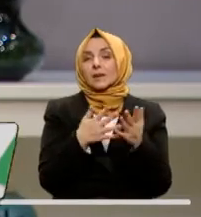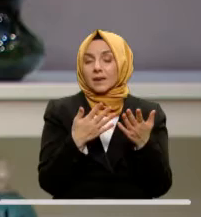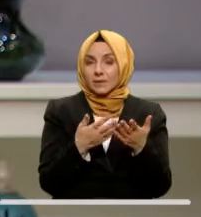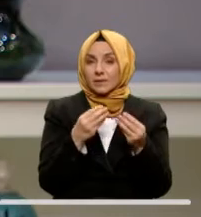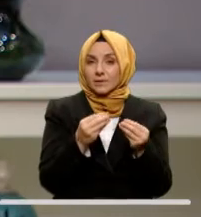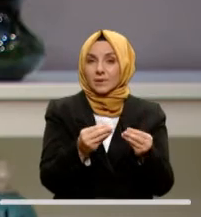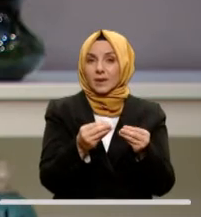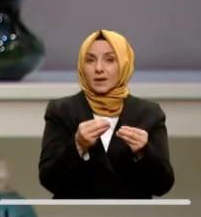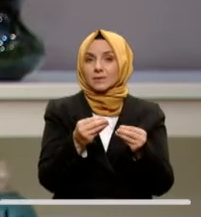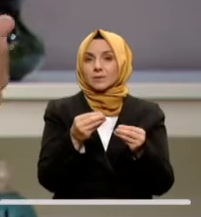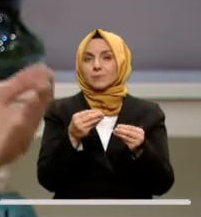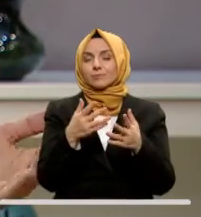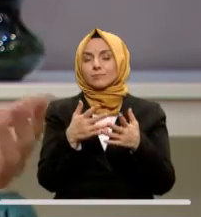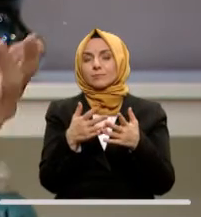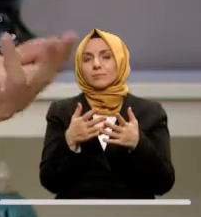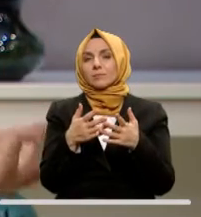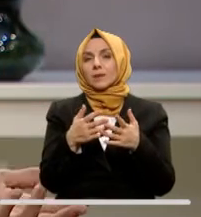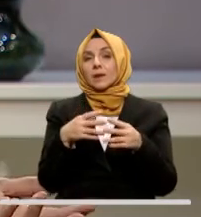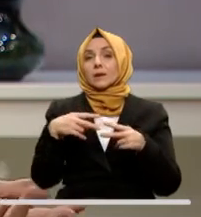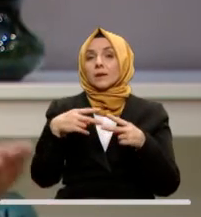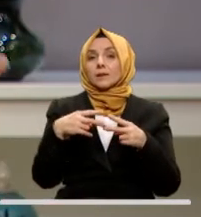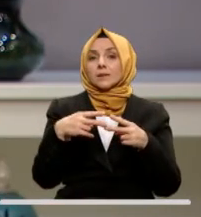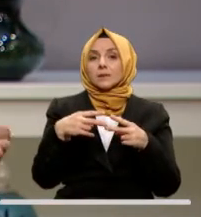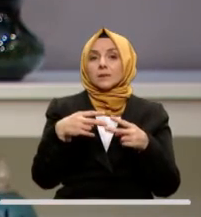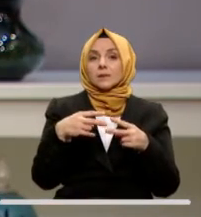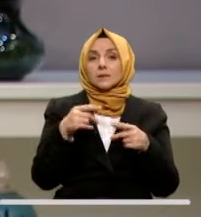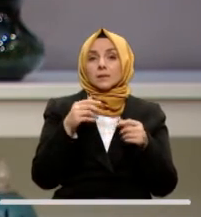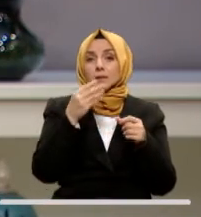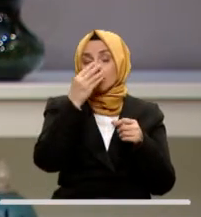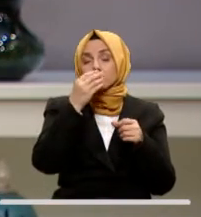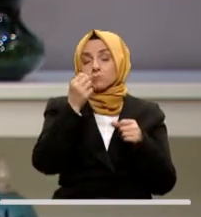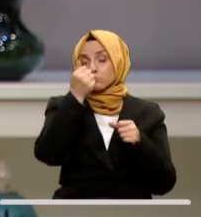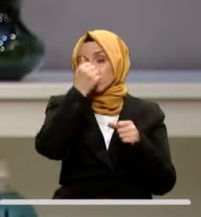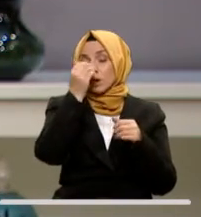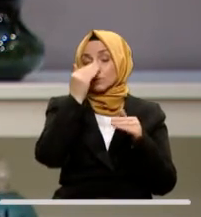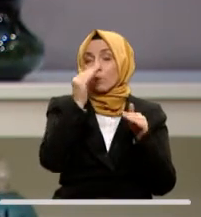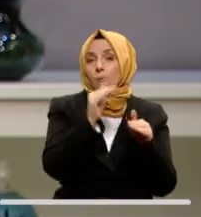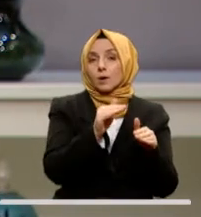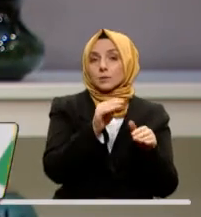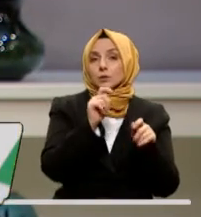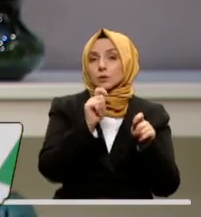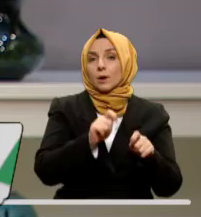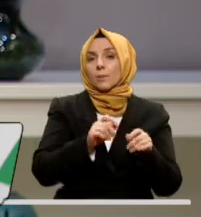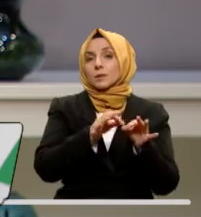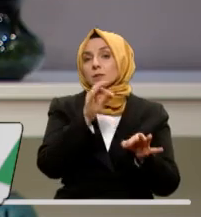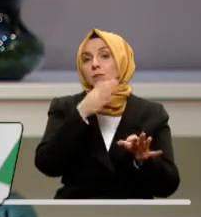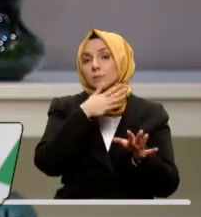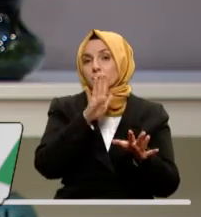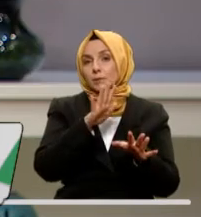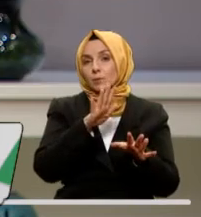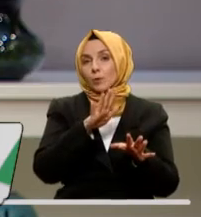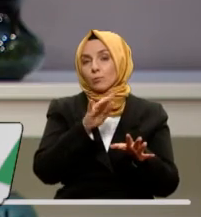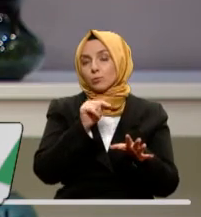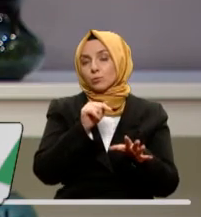veren bağışçı da bilmiyor komut olduğunu gidip o sürede belki kan verdi Sonra Okan bize kullanıldı ama geçmiyor öyle başından